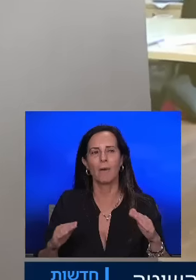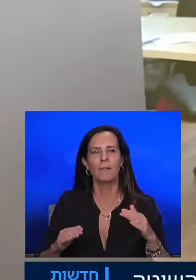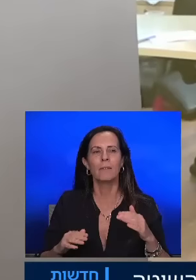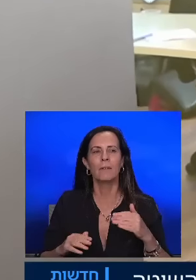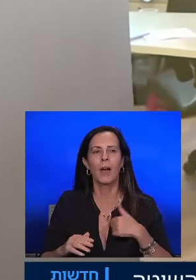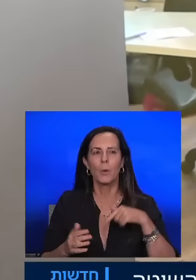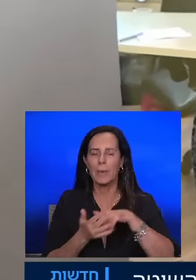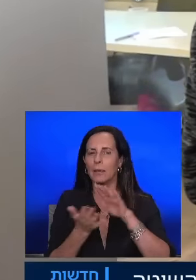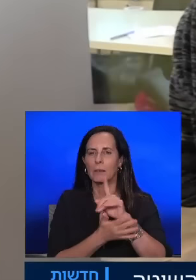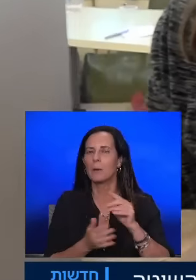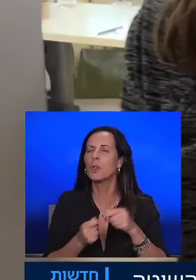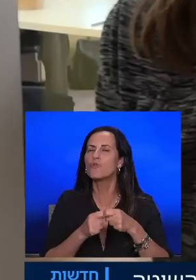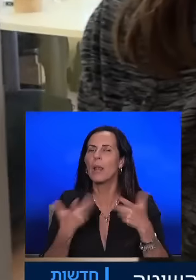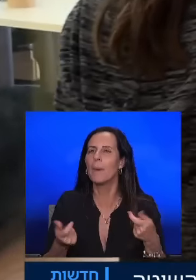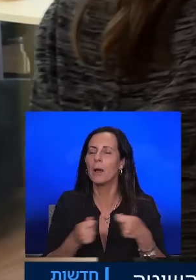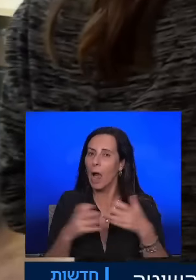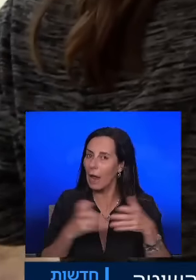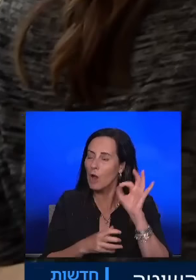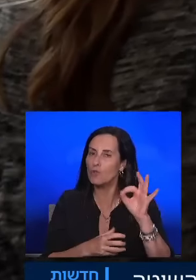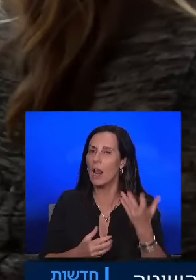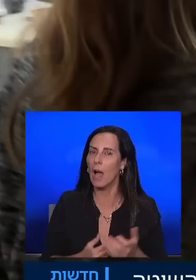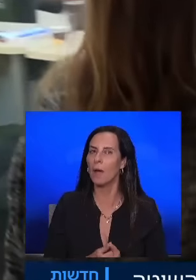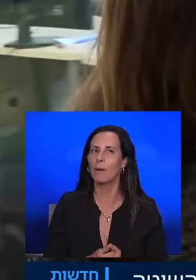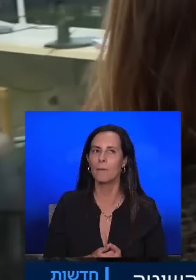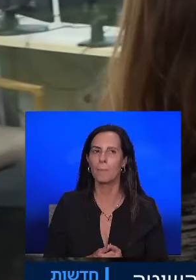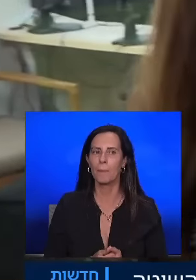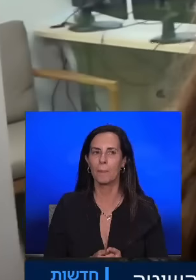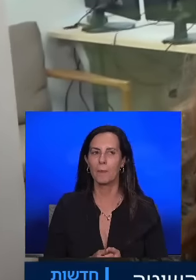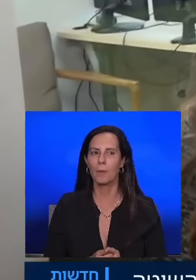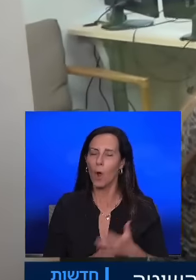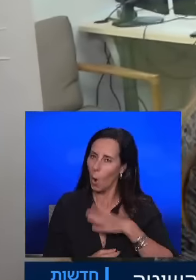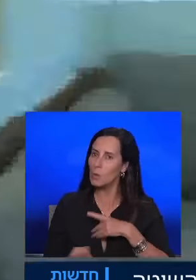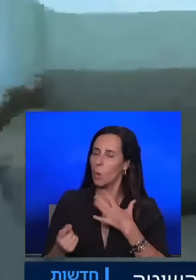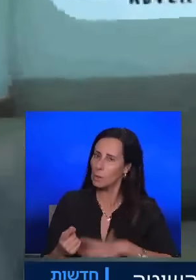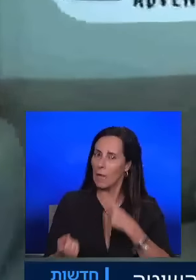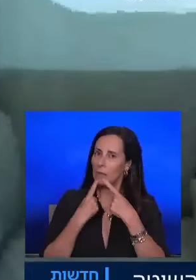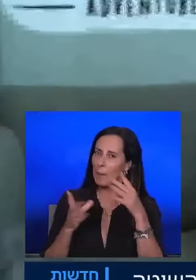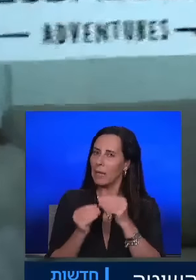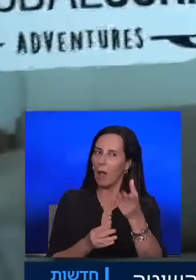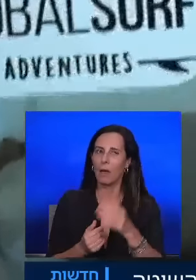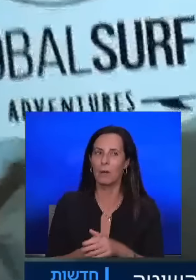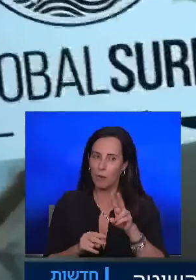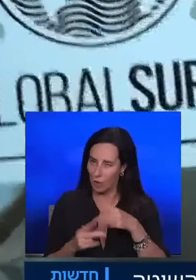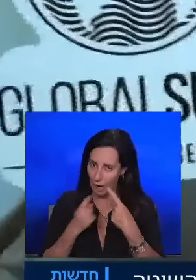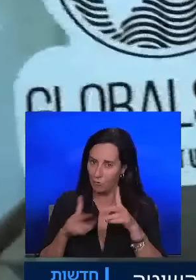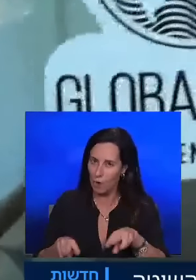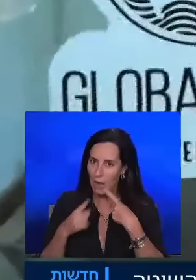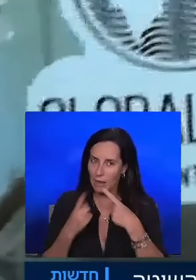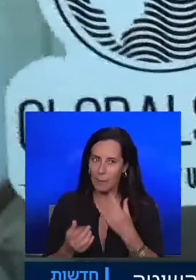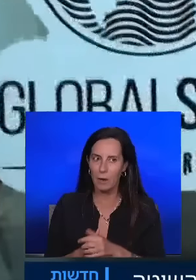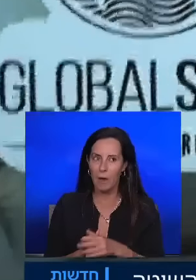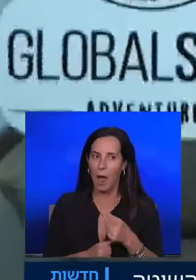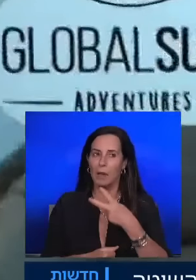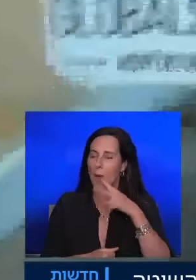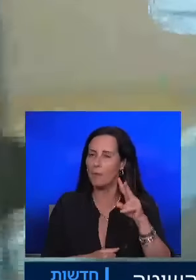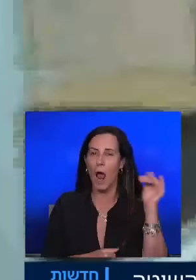11. לגבי החברה שלכם, רוצה להחליף איתך מילה? אפשר לדבר איתך? אתם מבטיחים